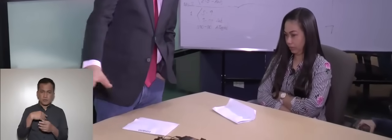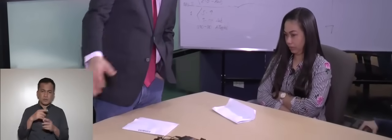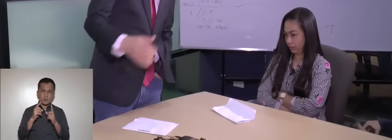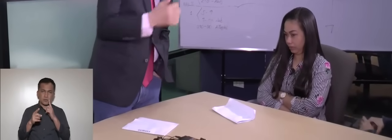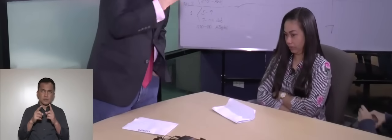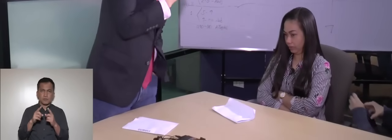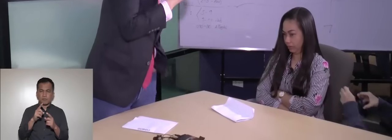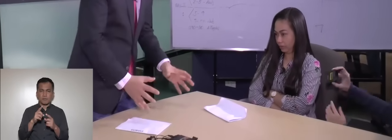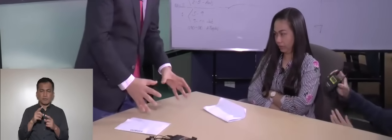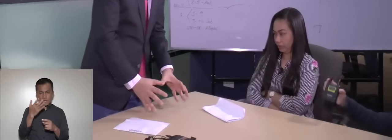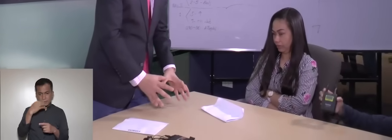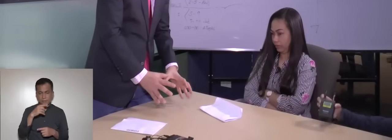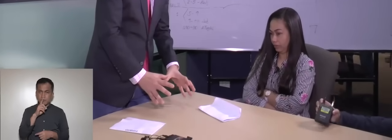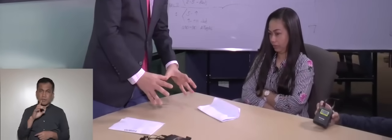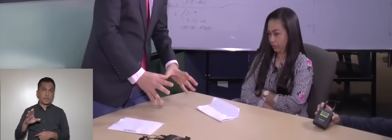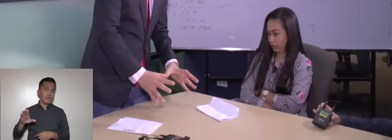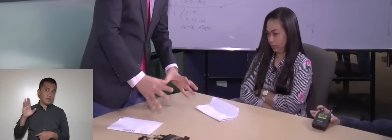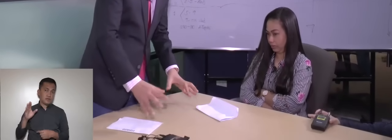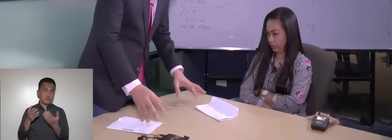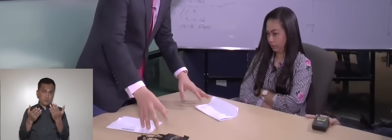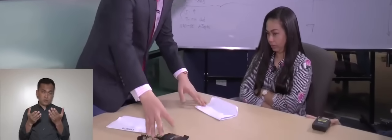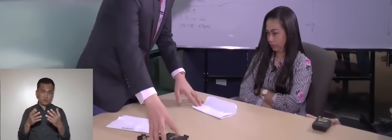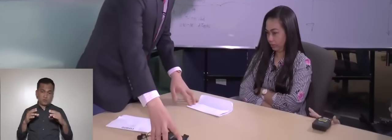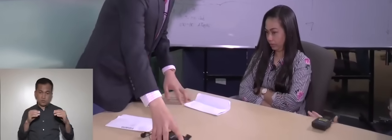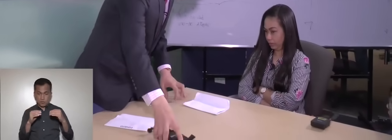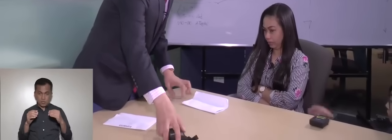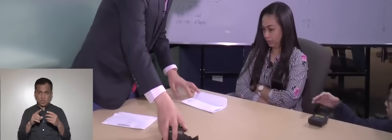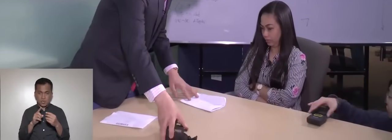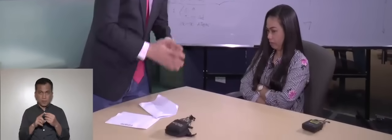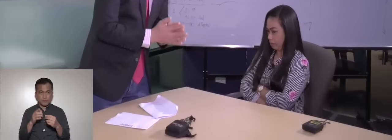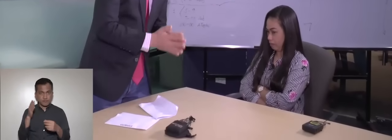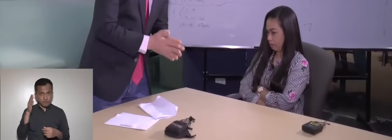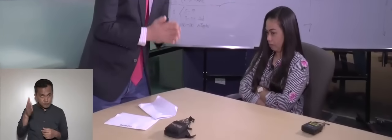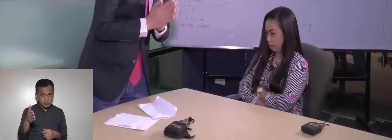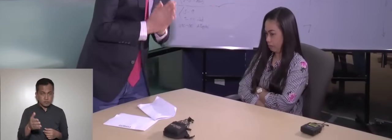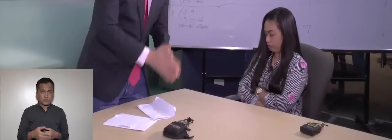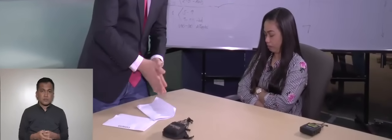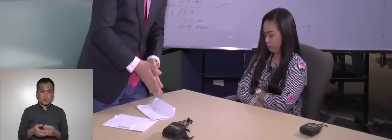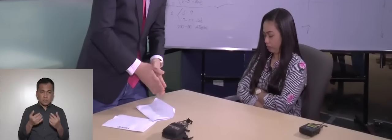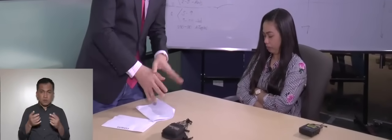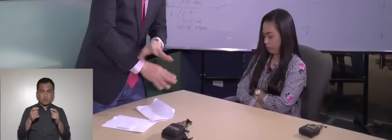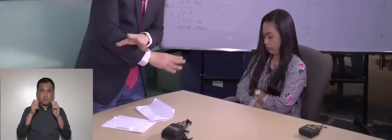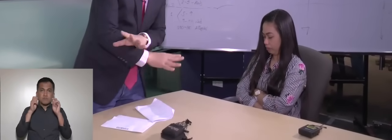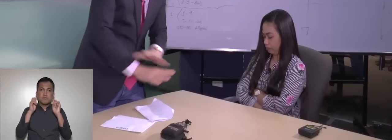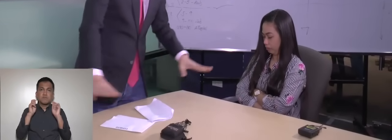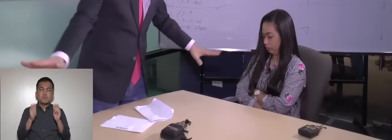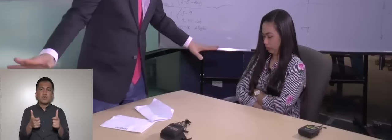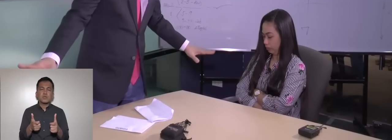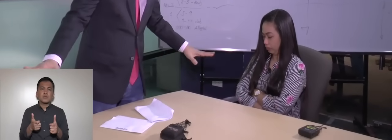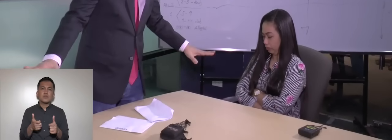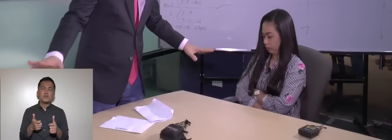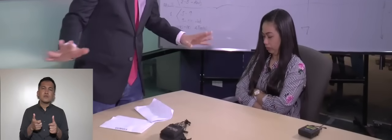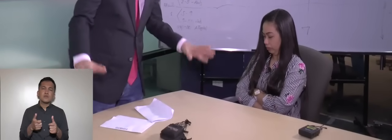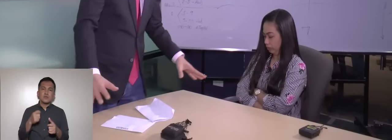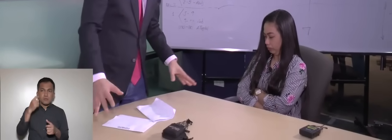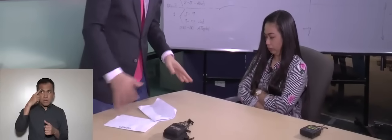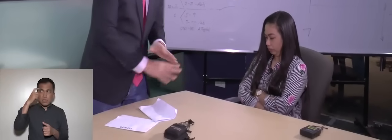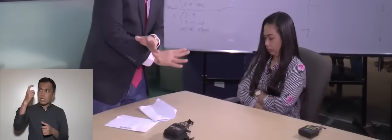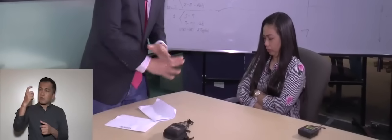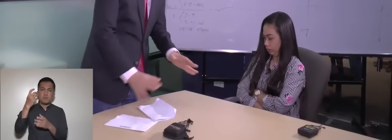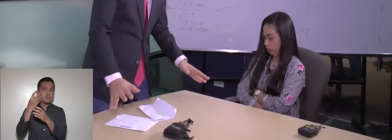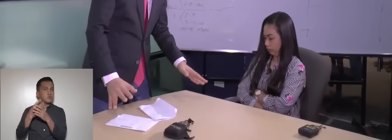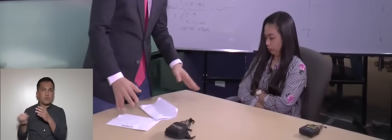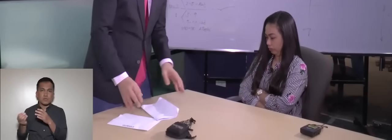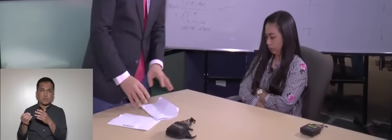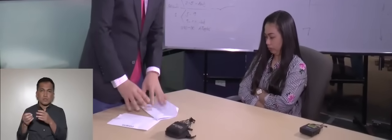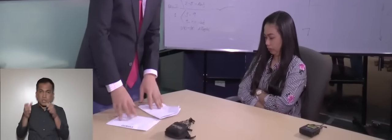mga pangako at kayo yan nag-uusap tungkol sa inyong future. Now, all of a sudden, nawala na yung pangarap na yon, na